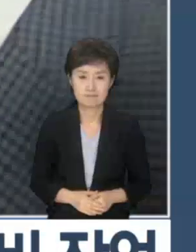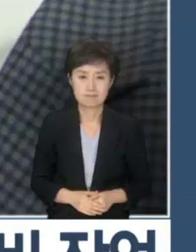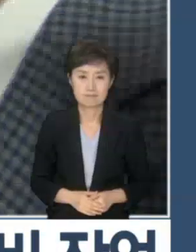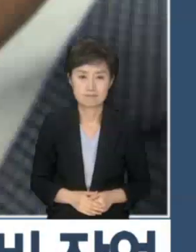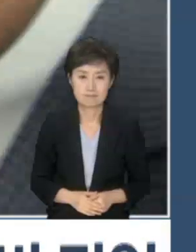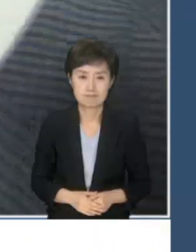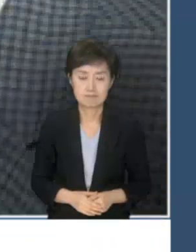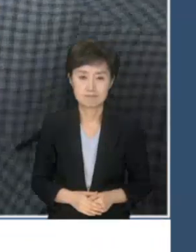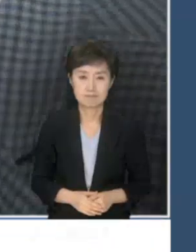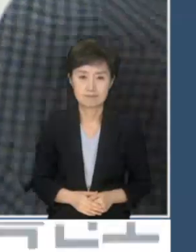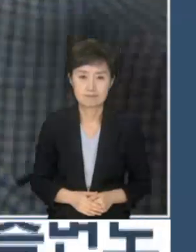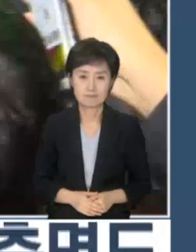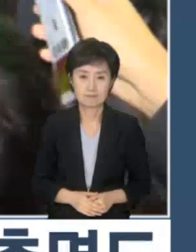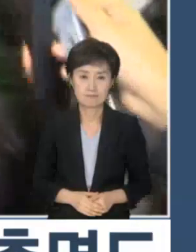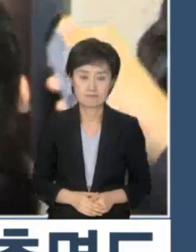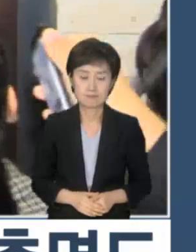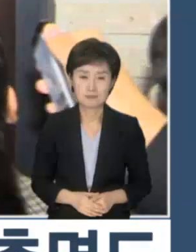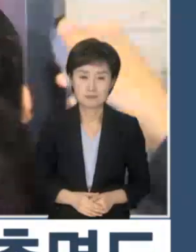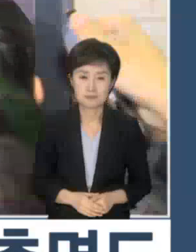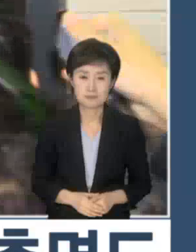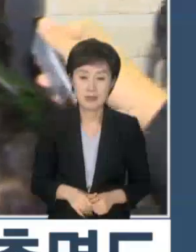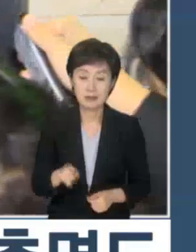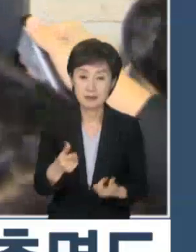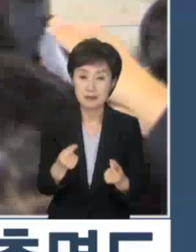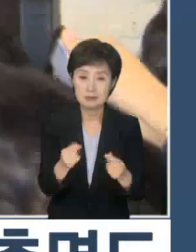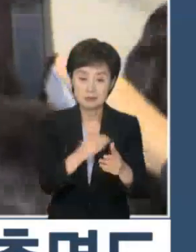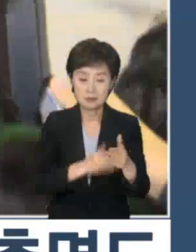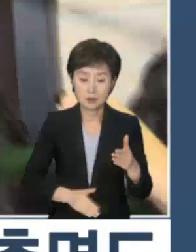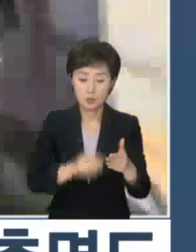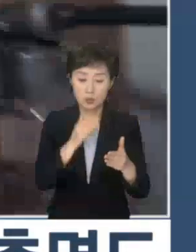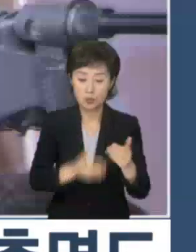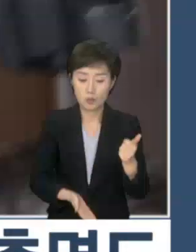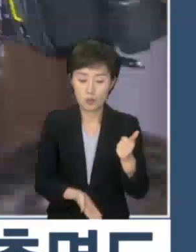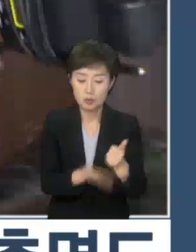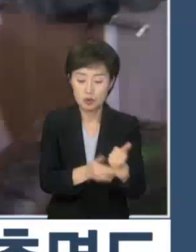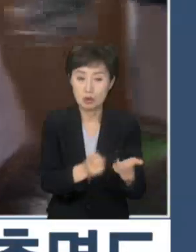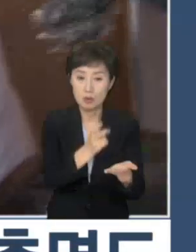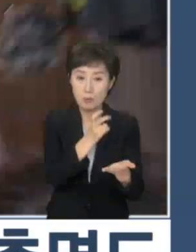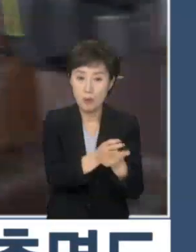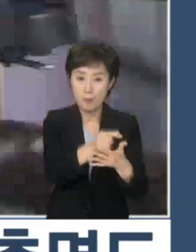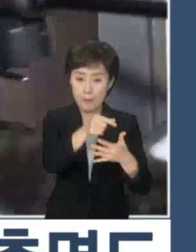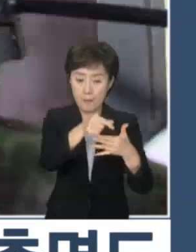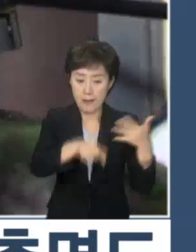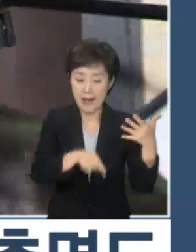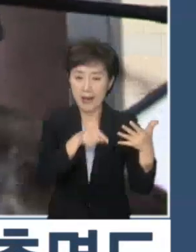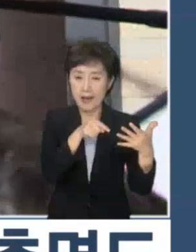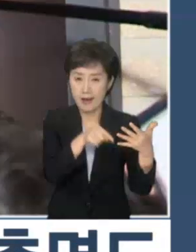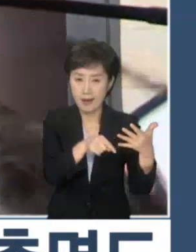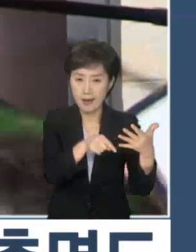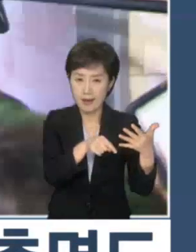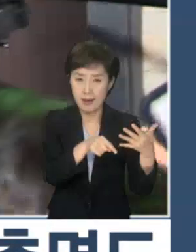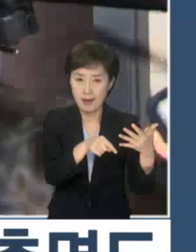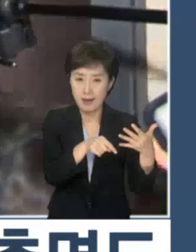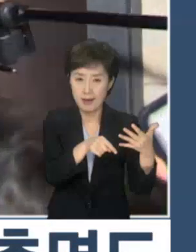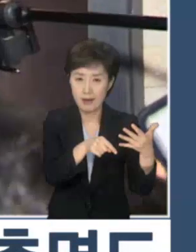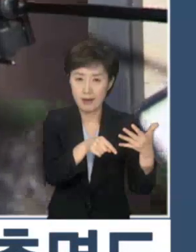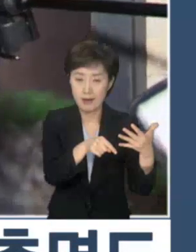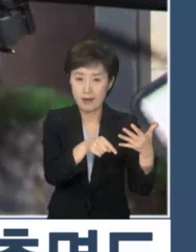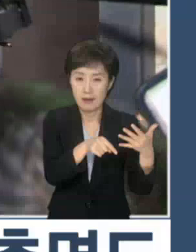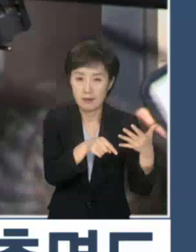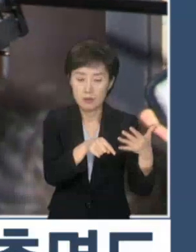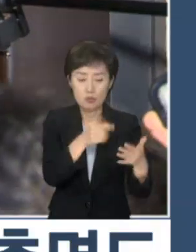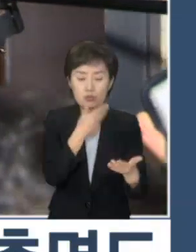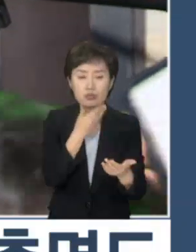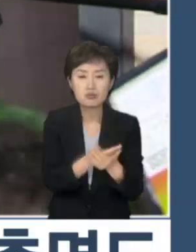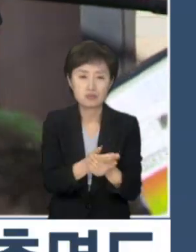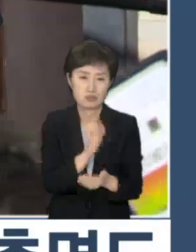말하자면은 일종의 그런 밑거름들이겠죠. 그런 공천 룰을 제외하고 공천 지금 공천을 앞두고 있는 총선을 앞두고 있는 상황에서의